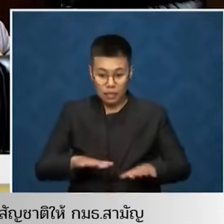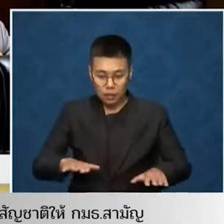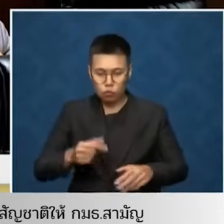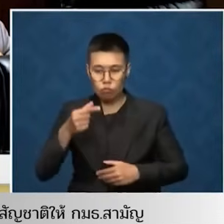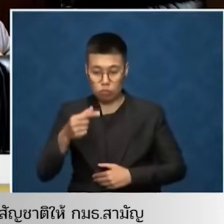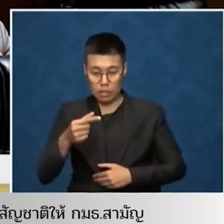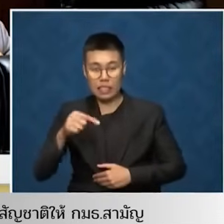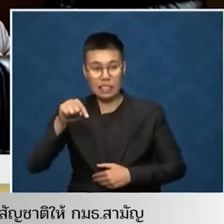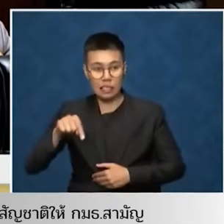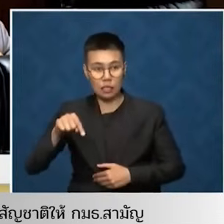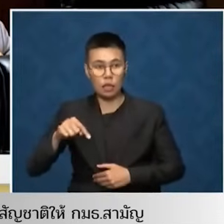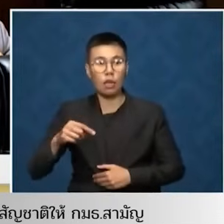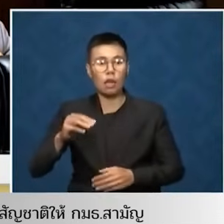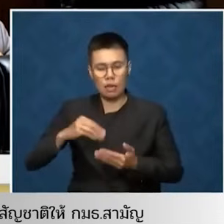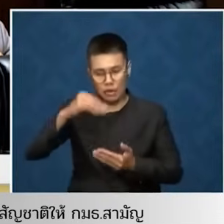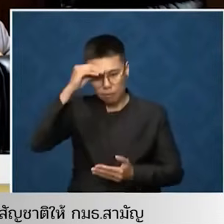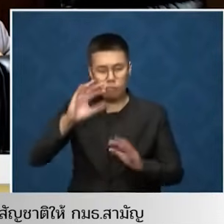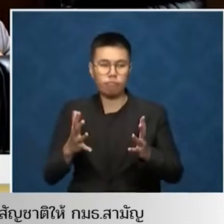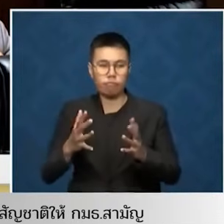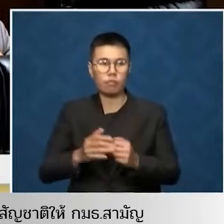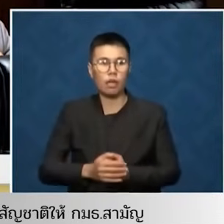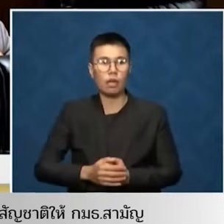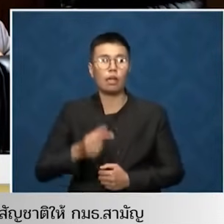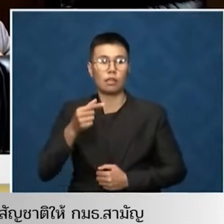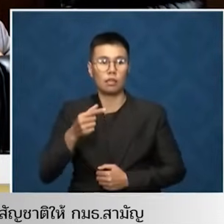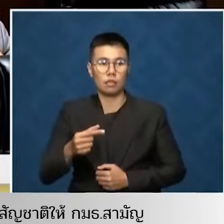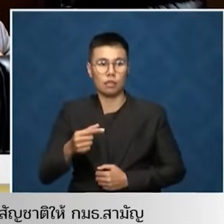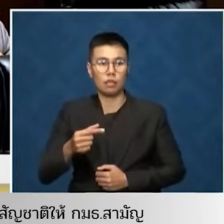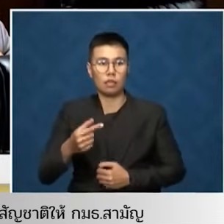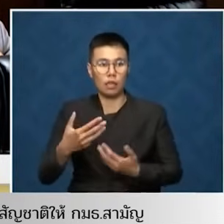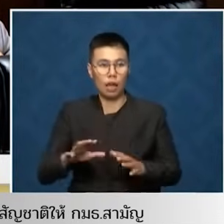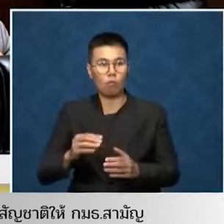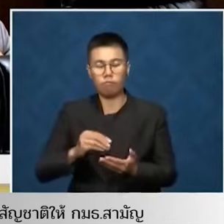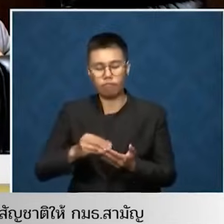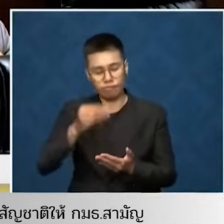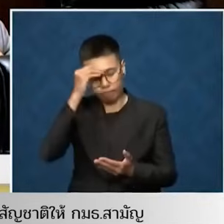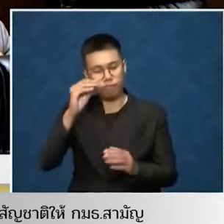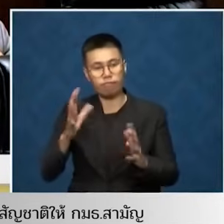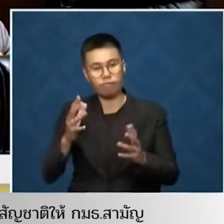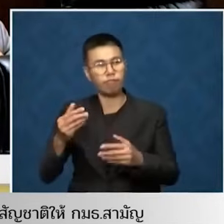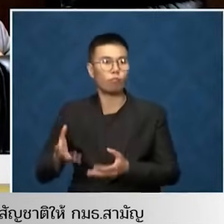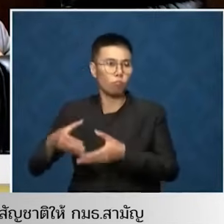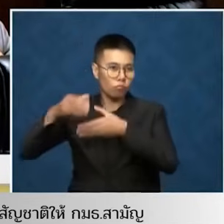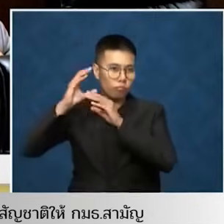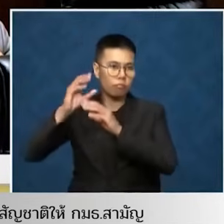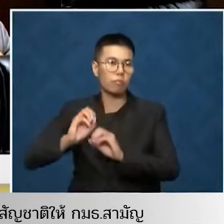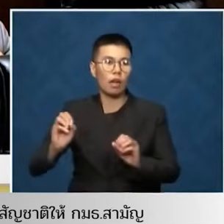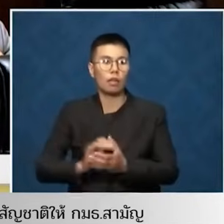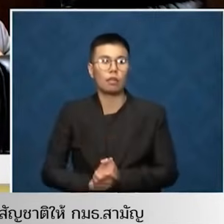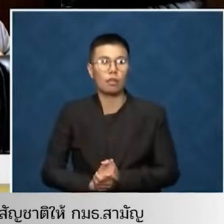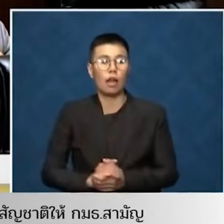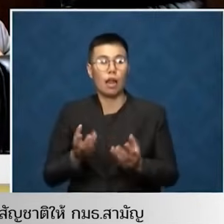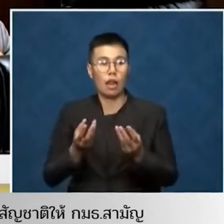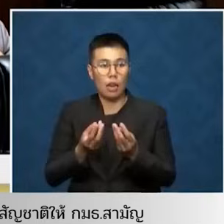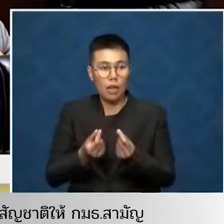เดียวสถานะเด็ก G ของเขาก็จะหลุดลอยไปดิฉันขอกลับไปที่ประเด็นของตัวเลขที่ไม่ตรงกันอีกครั้งนะ